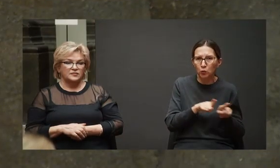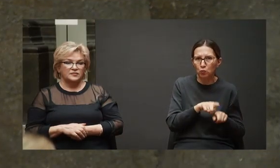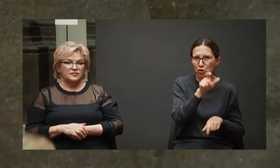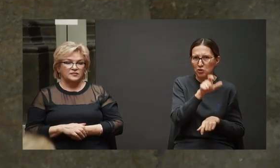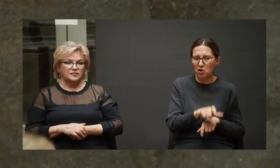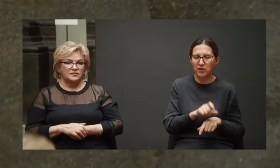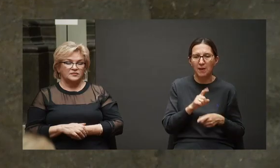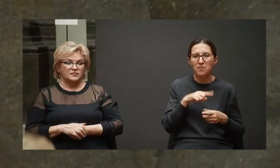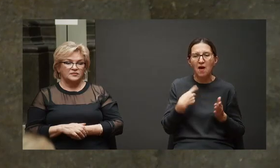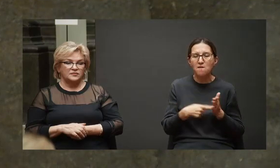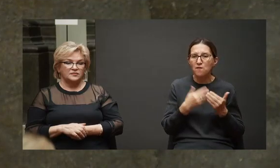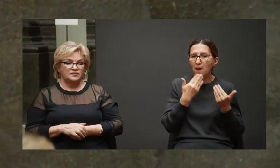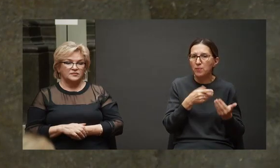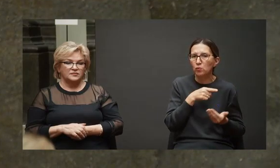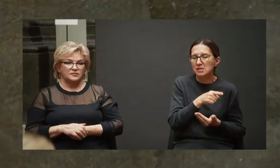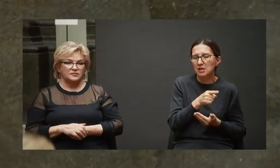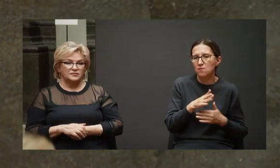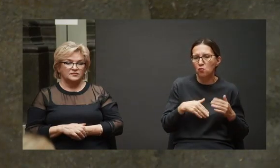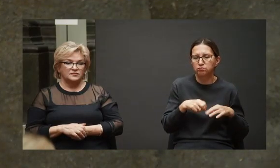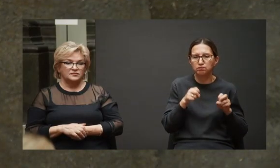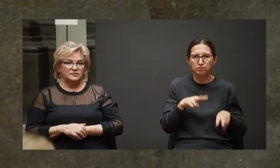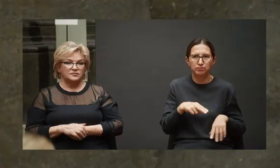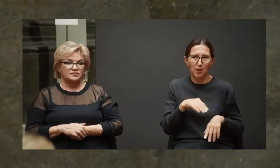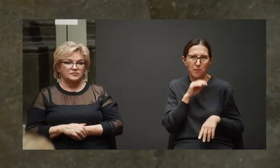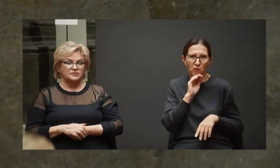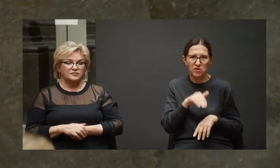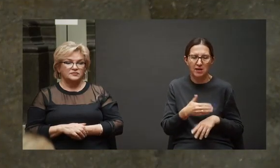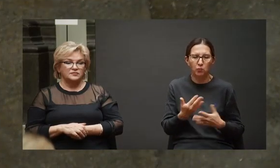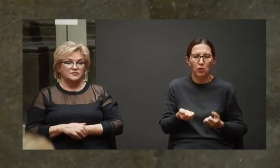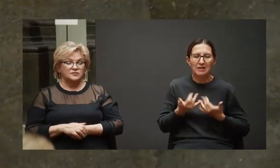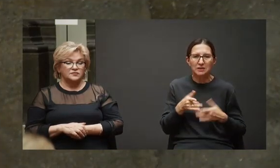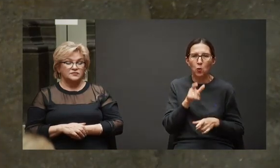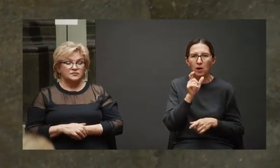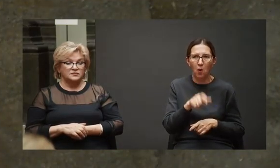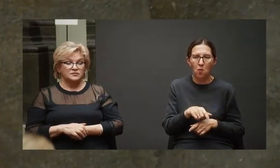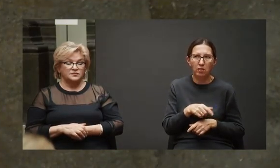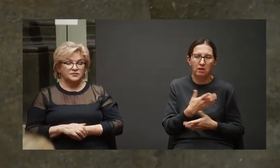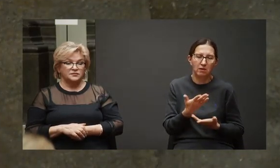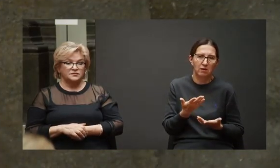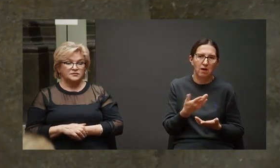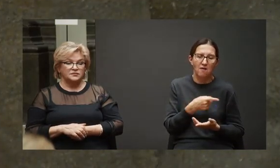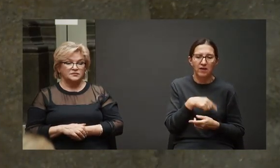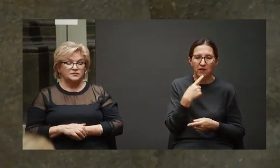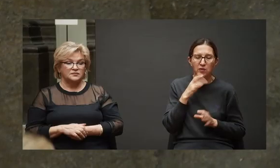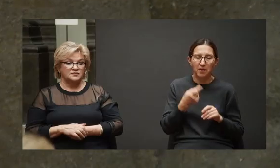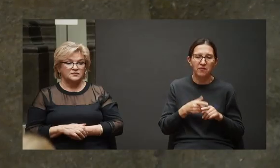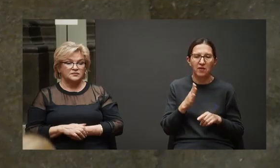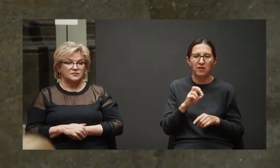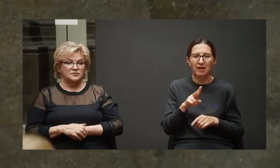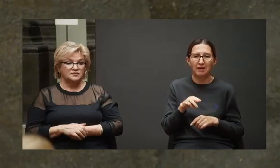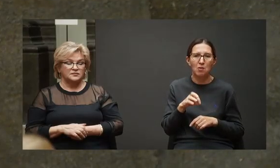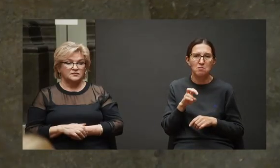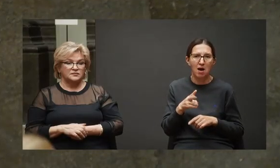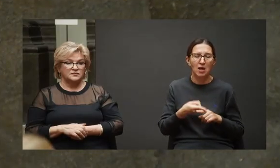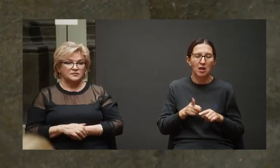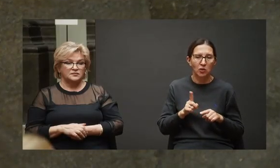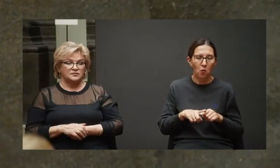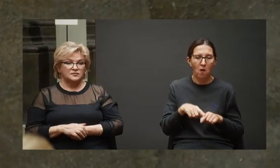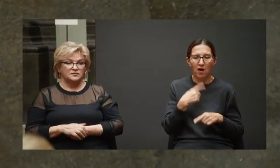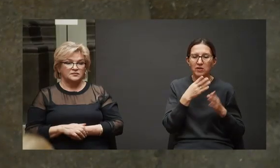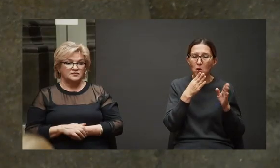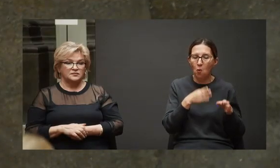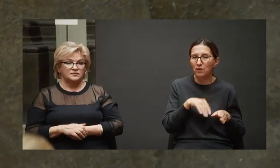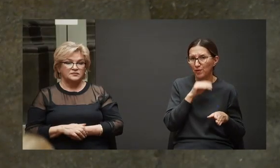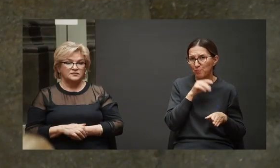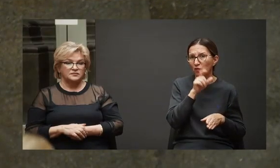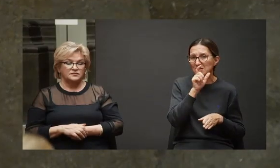его профессионализма в том, иногда, насколько он... Вот, вы же правильно говорите про Винкельмана, вы проговариваетесь, с одной стороны, что он